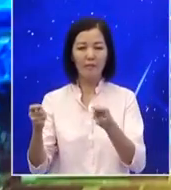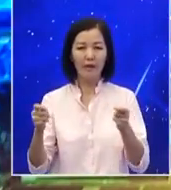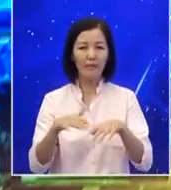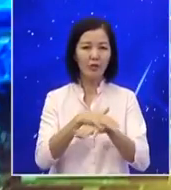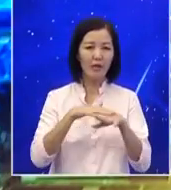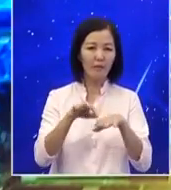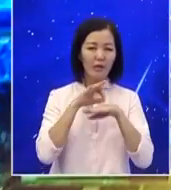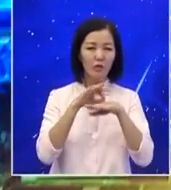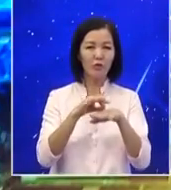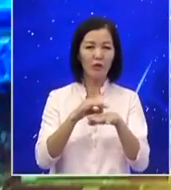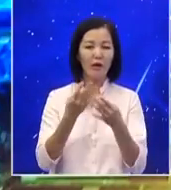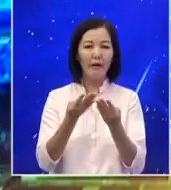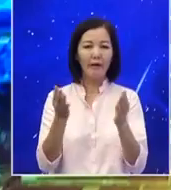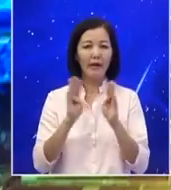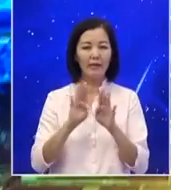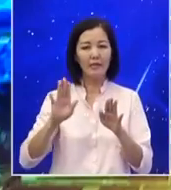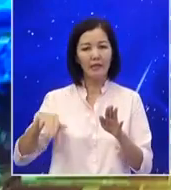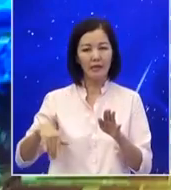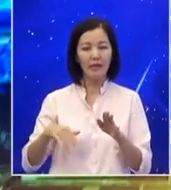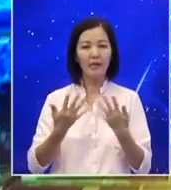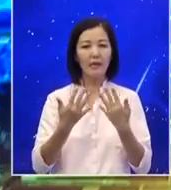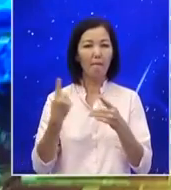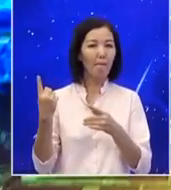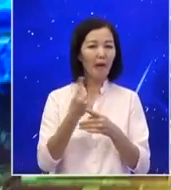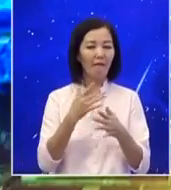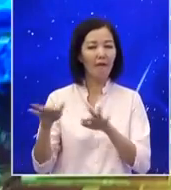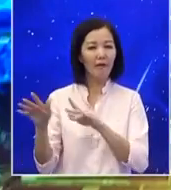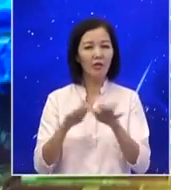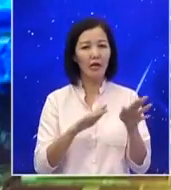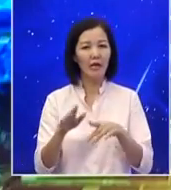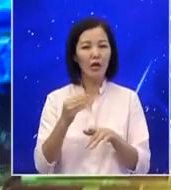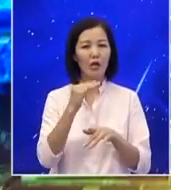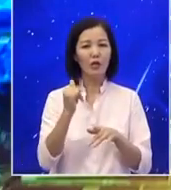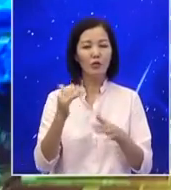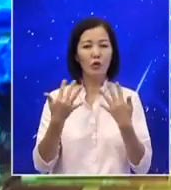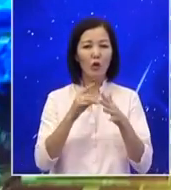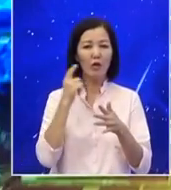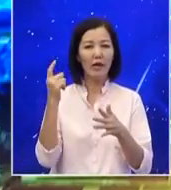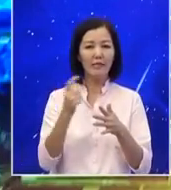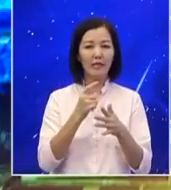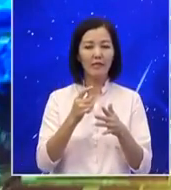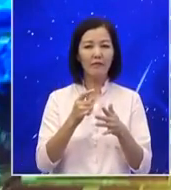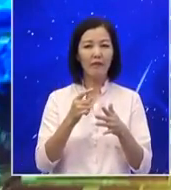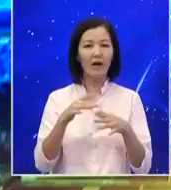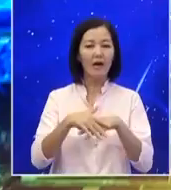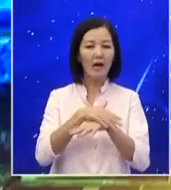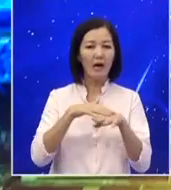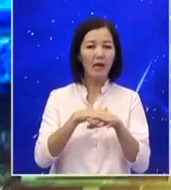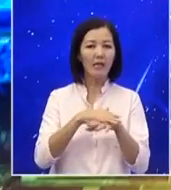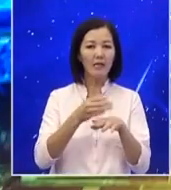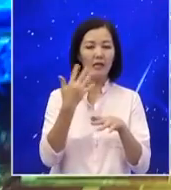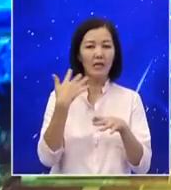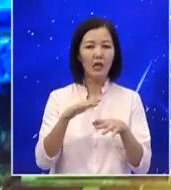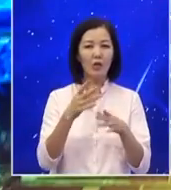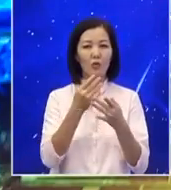кейінгі алғашқы шара. Маусымды жетсулық фермерлер ашты. Жетсулық диқандар ел ордалықтарды азық-түліктің 50-ге жуық